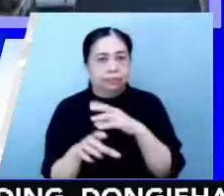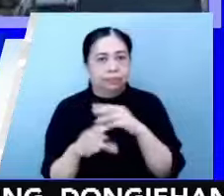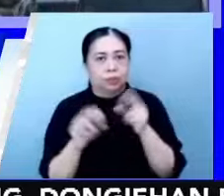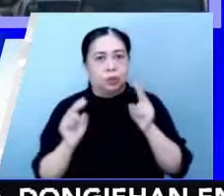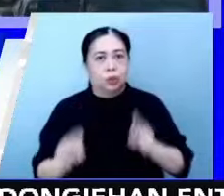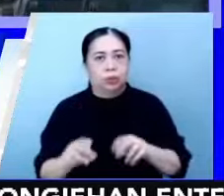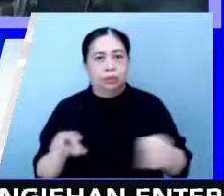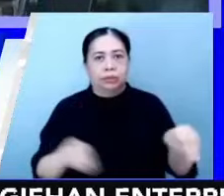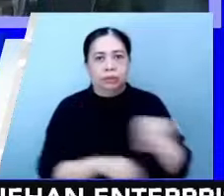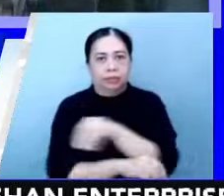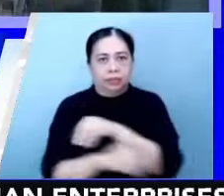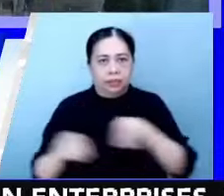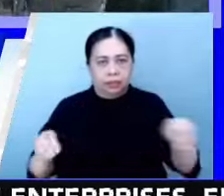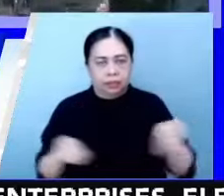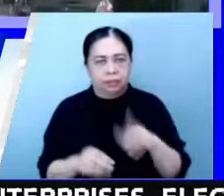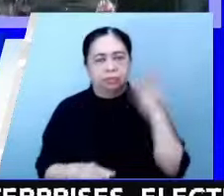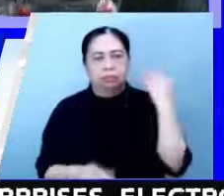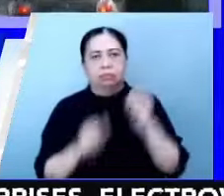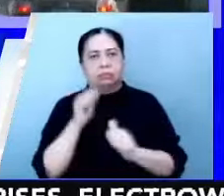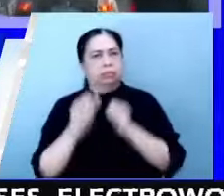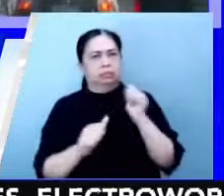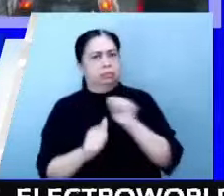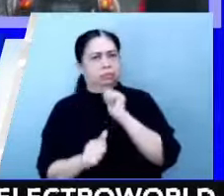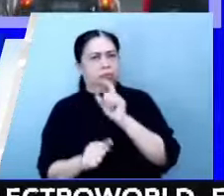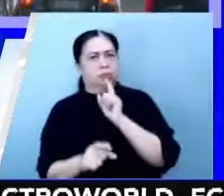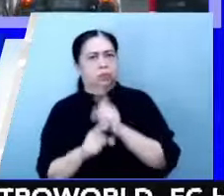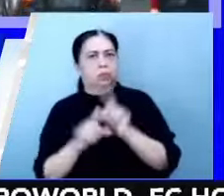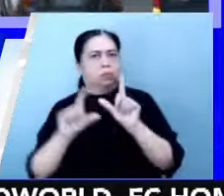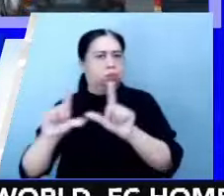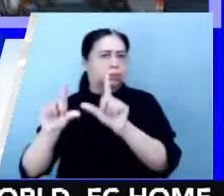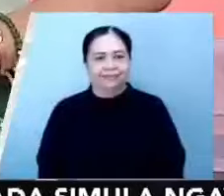na itinanggi ng pastor ang mga akusasyon.